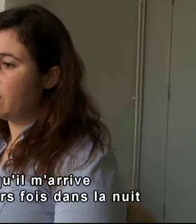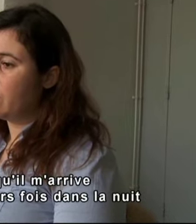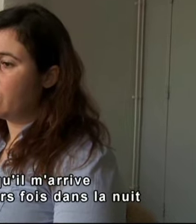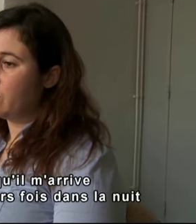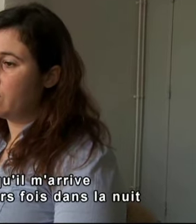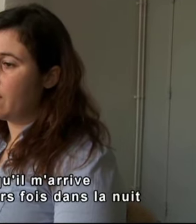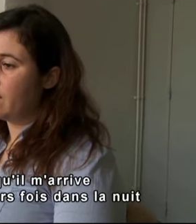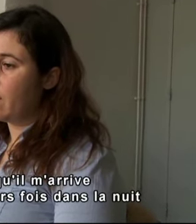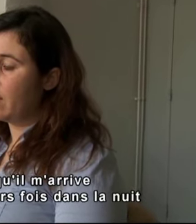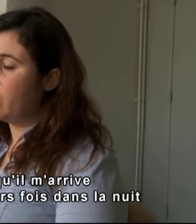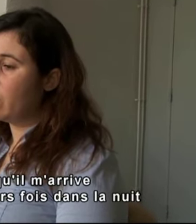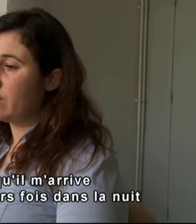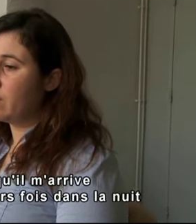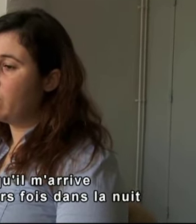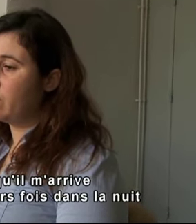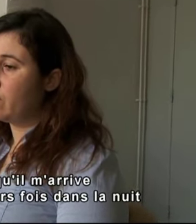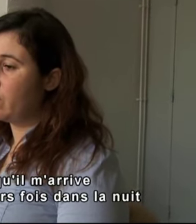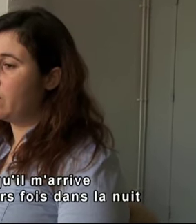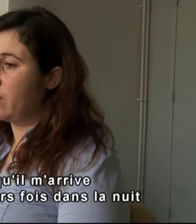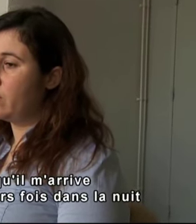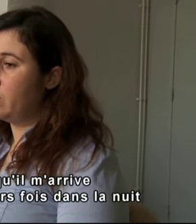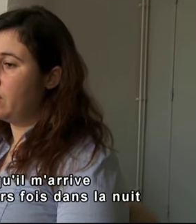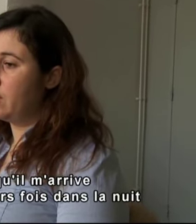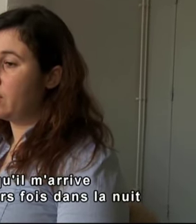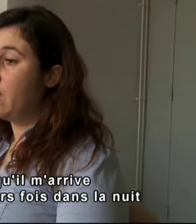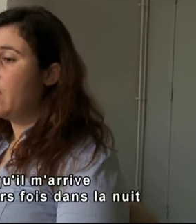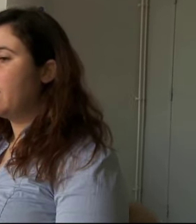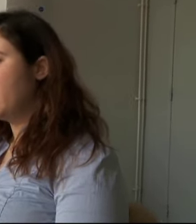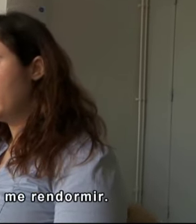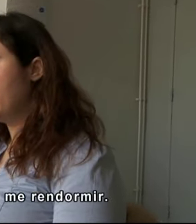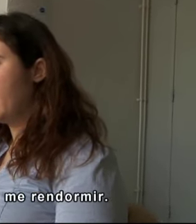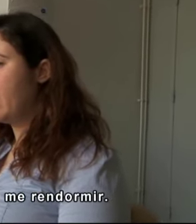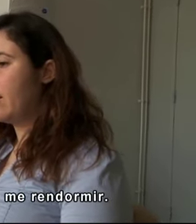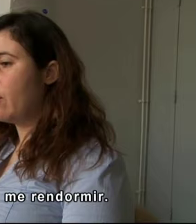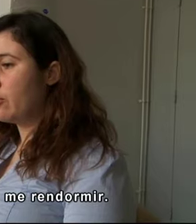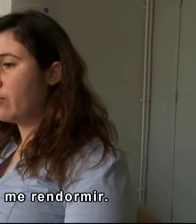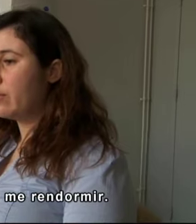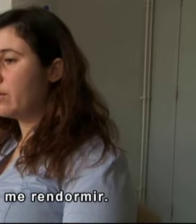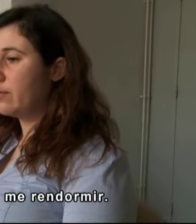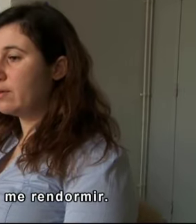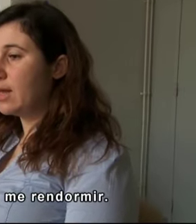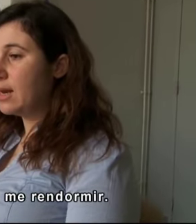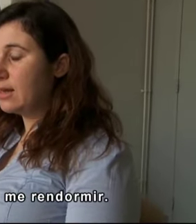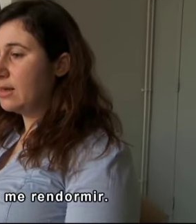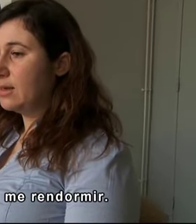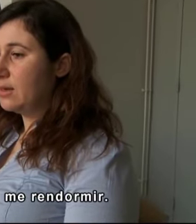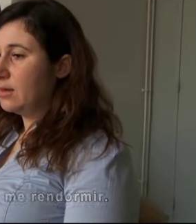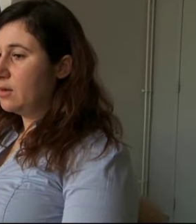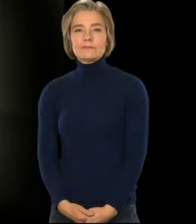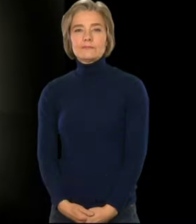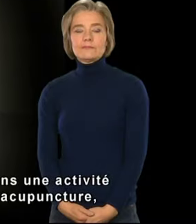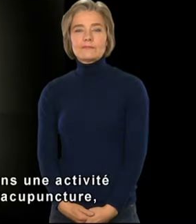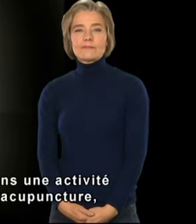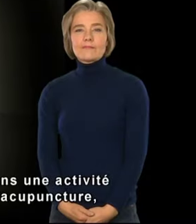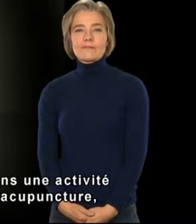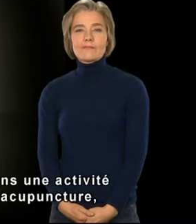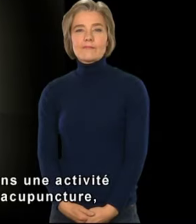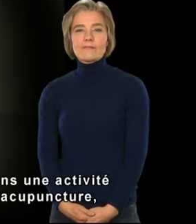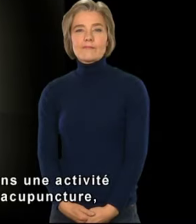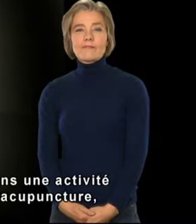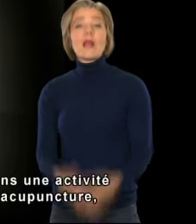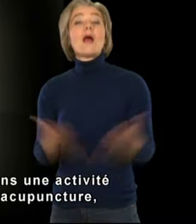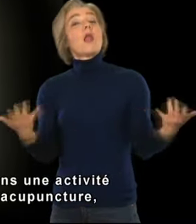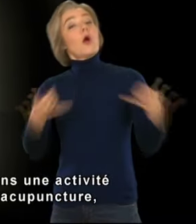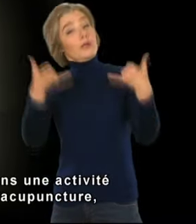Maintenant, c'est vrai que ça m'arrive de me réveiller plusieurs fois dans la nuit et d'avoir du mal à me rendormir au final. Alors, ici, on